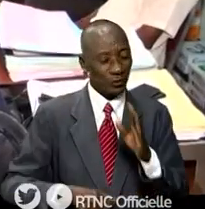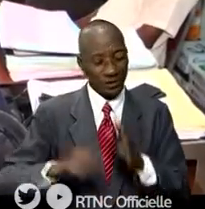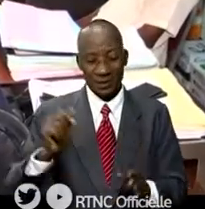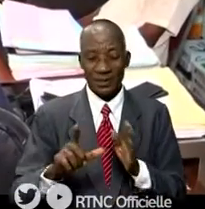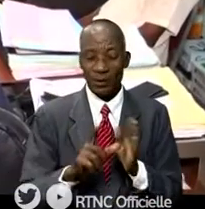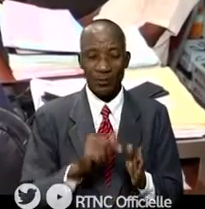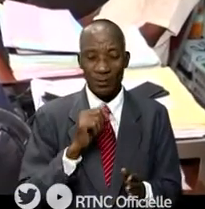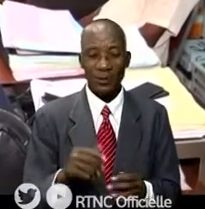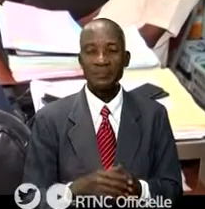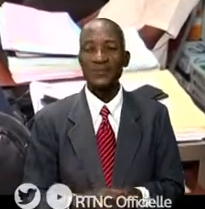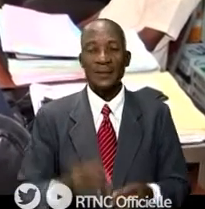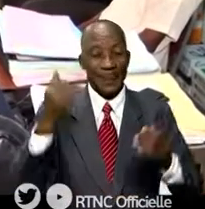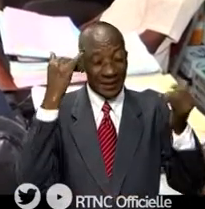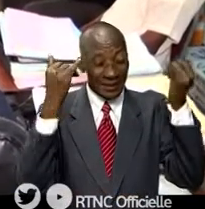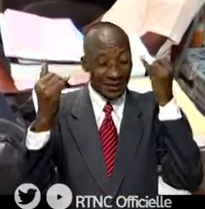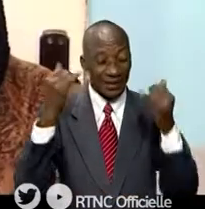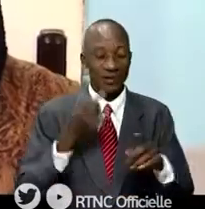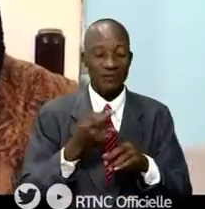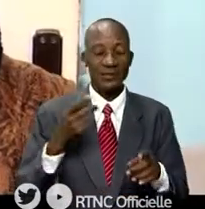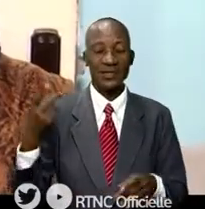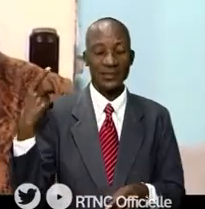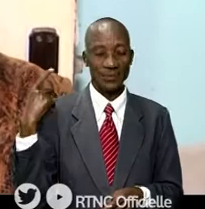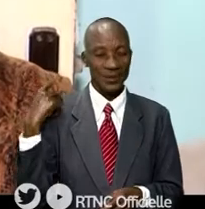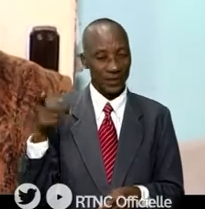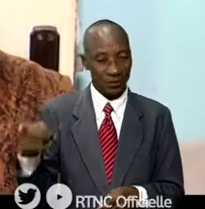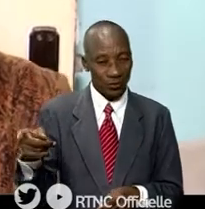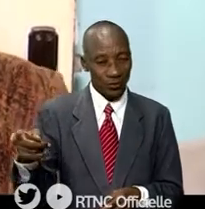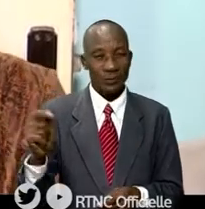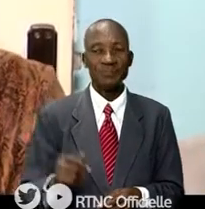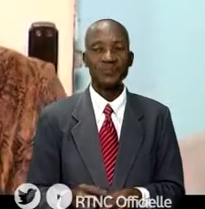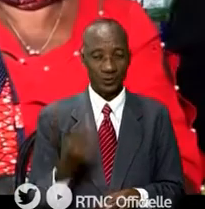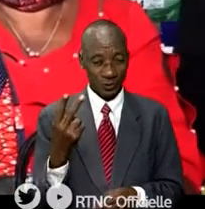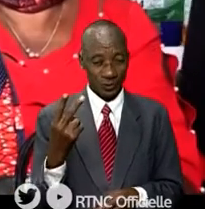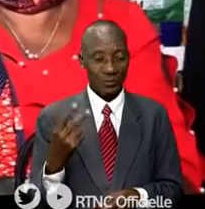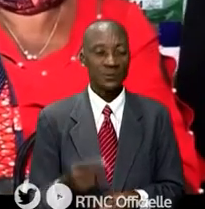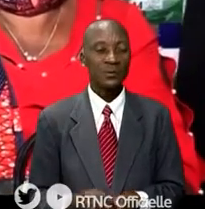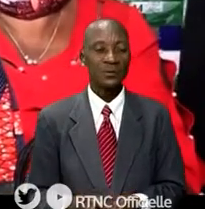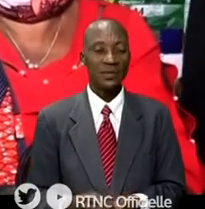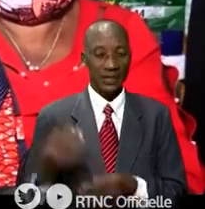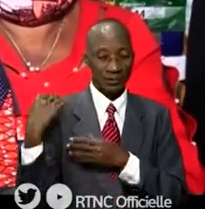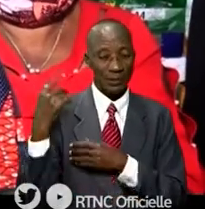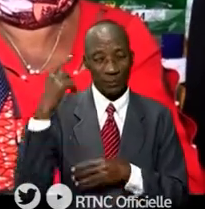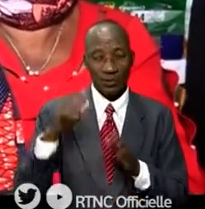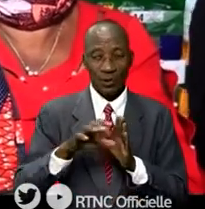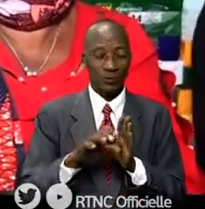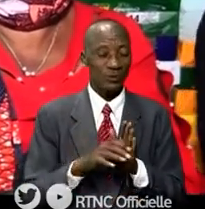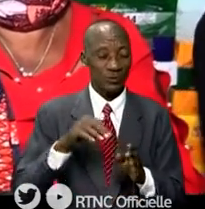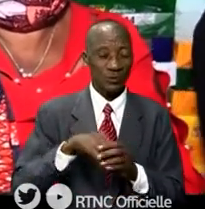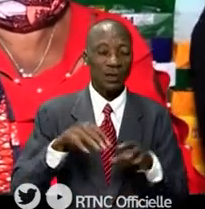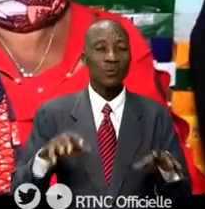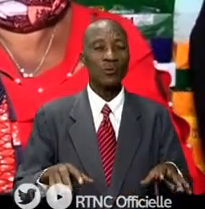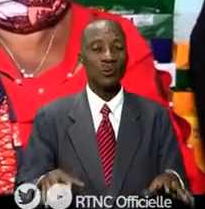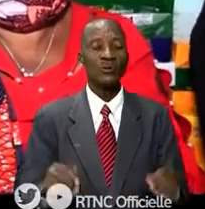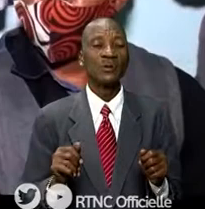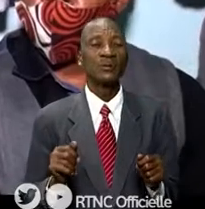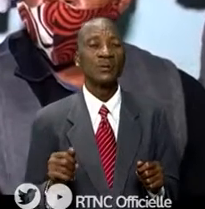dernier, l'initiative des députés Aubin Minakou et Gary Sakata énerve la Constitution de la République démocratique